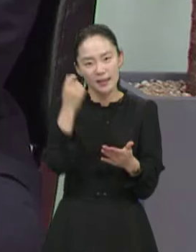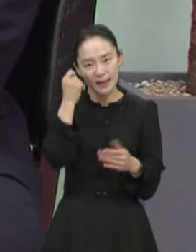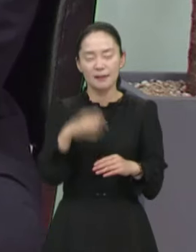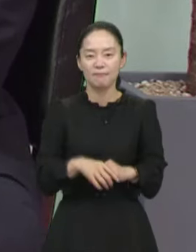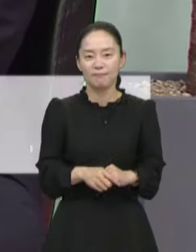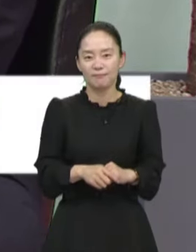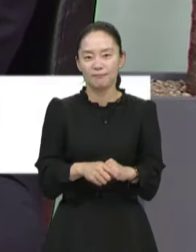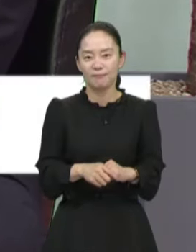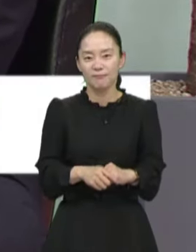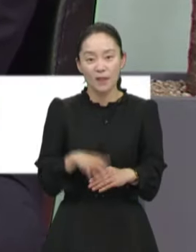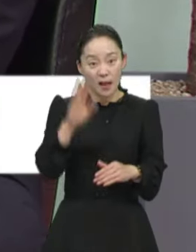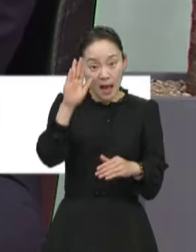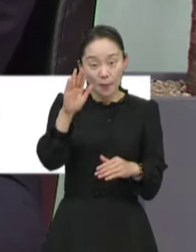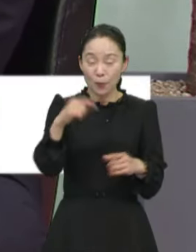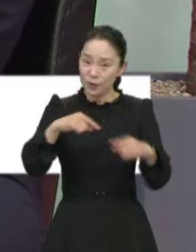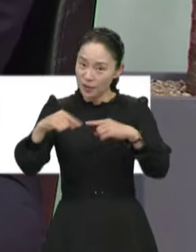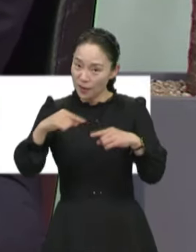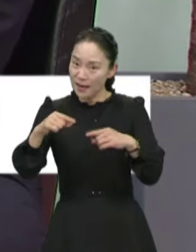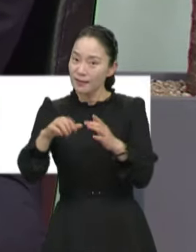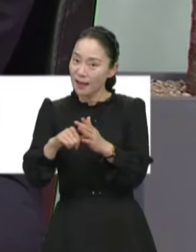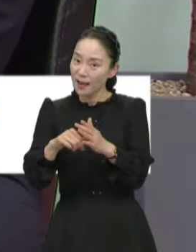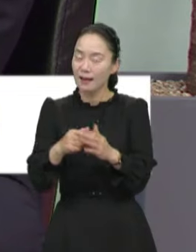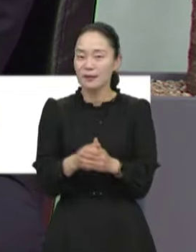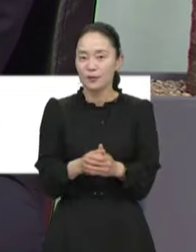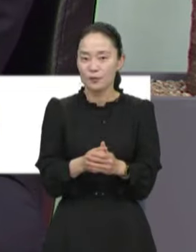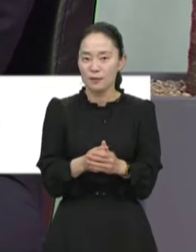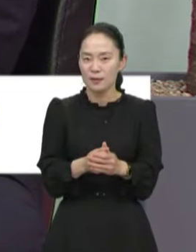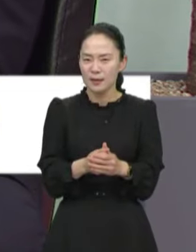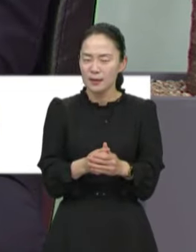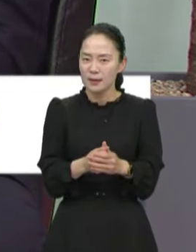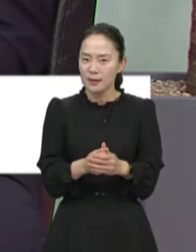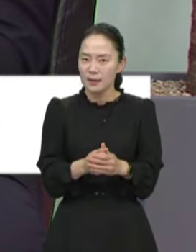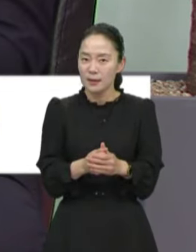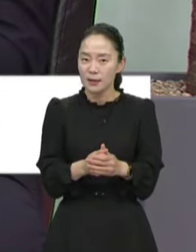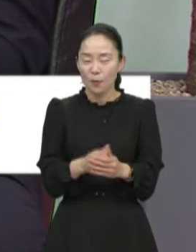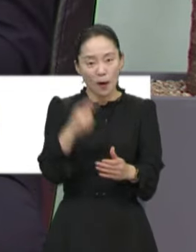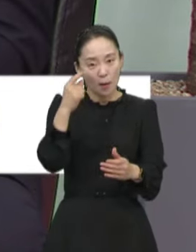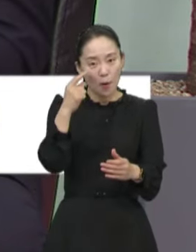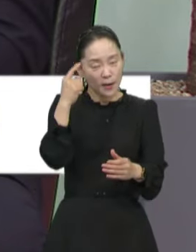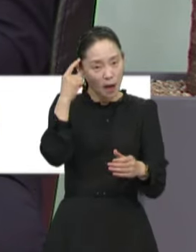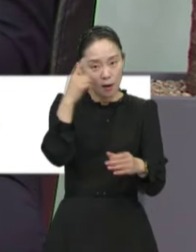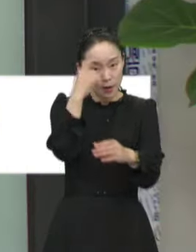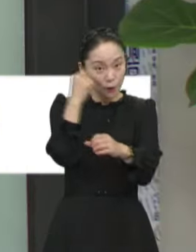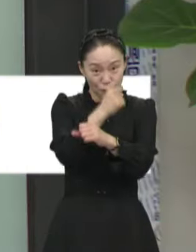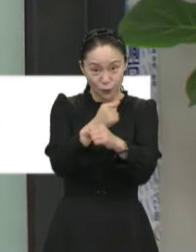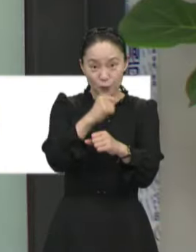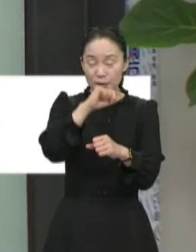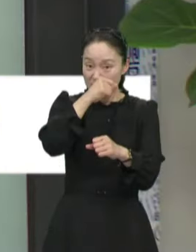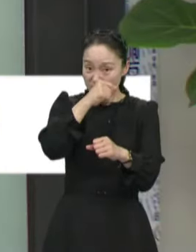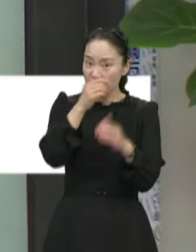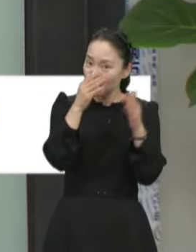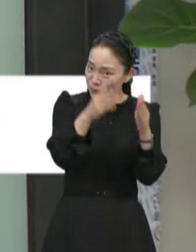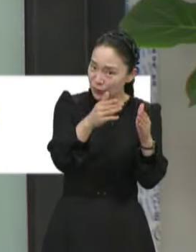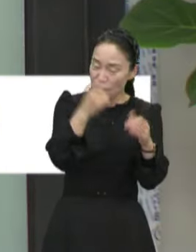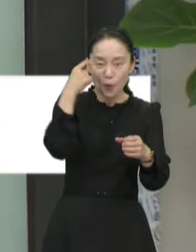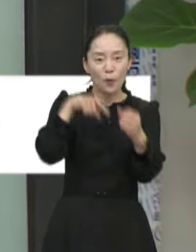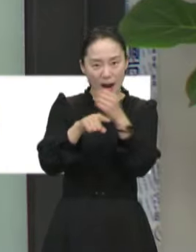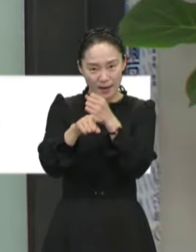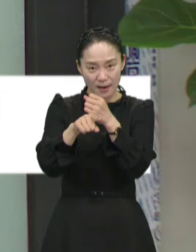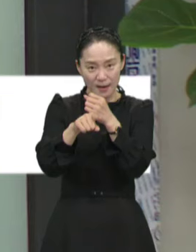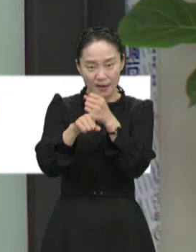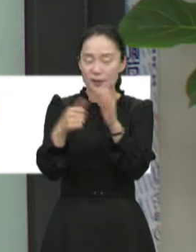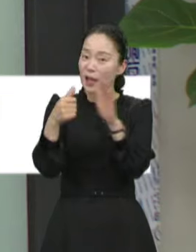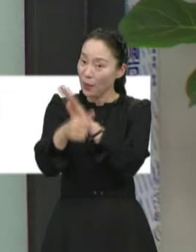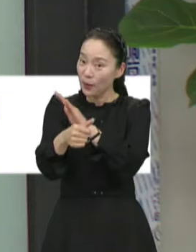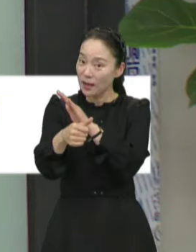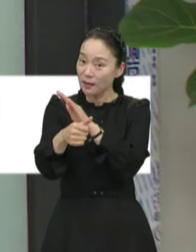있습니다네 앞으로 의정 활동은 아무래도이 r&d 예산 이런 쪽에도 집중하실 것 같고 또 과학계를 좀